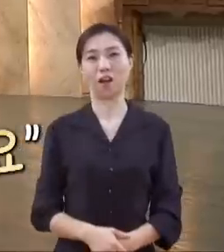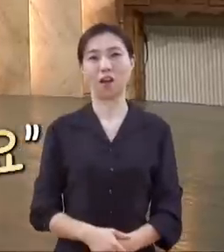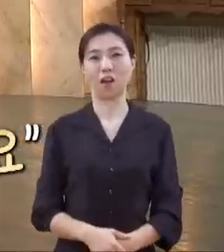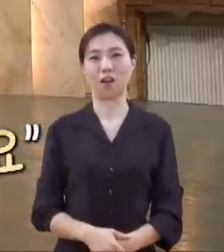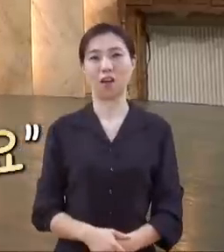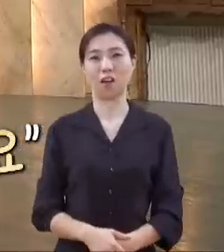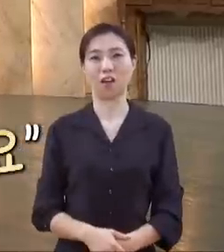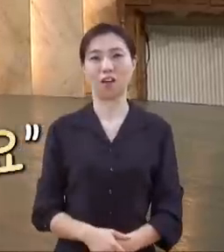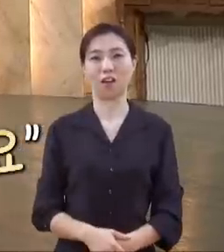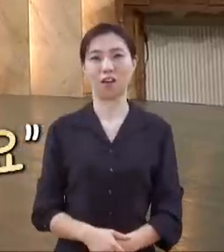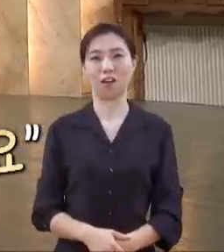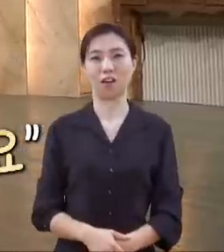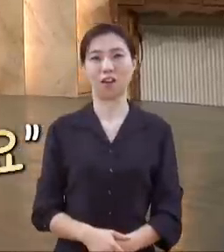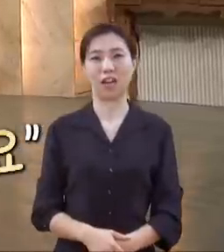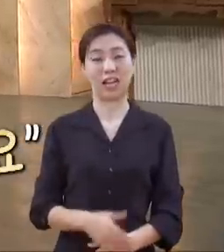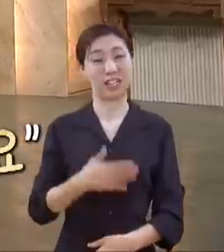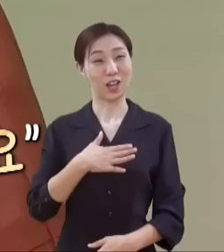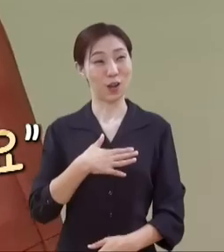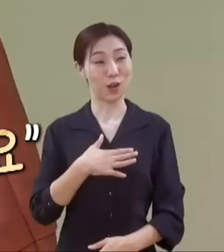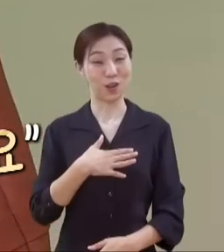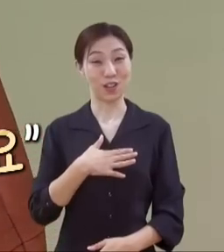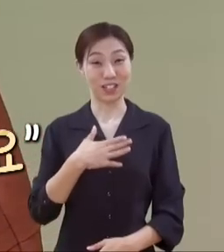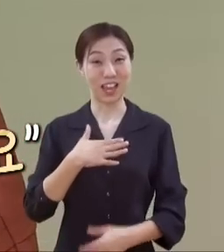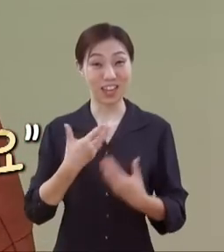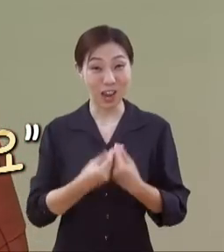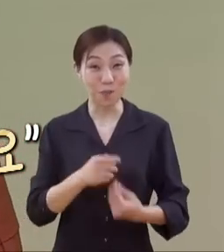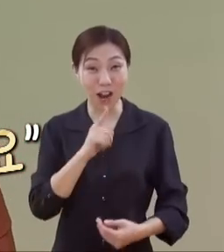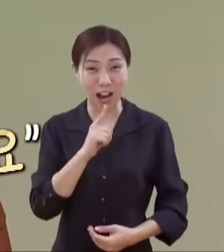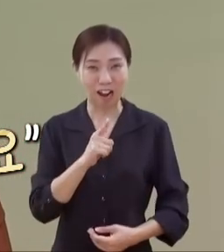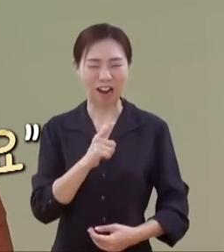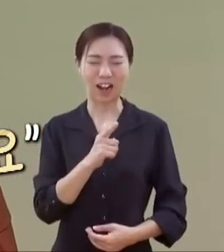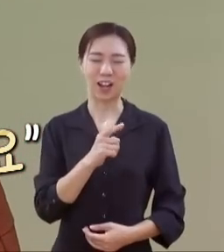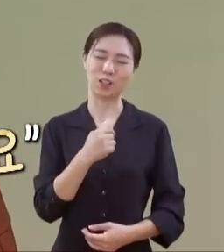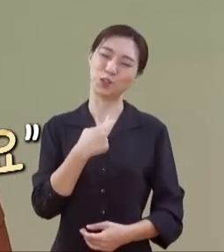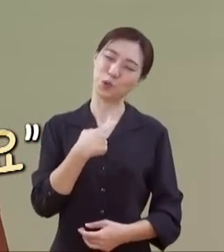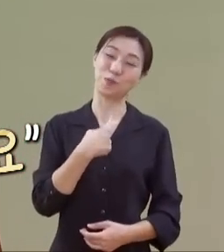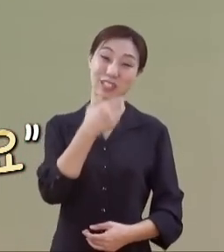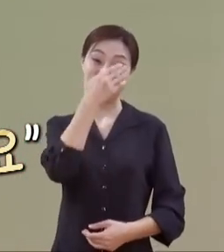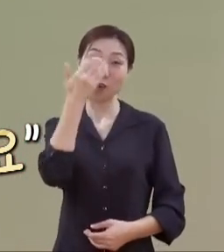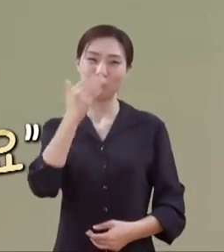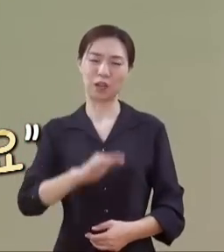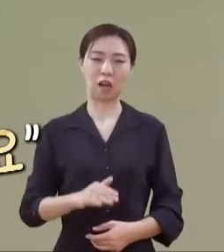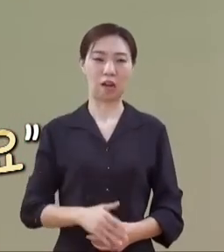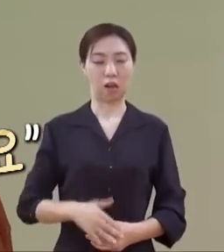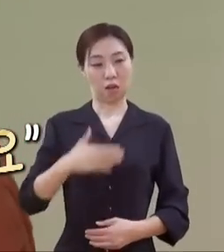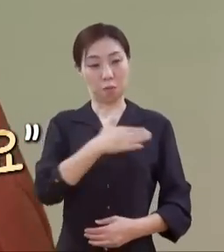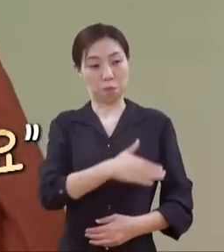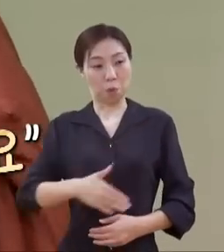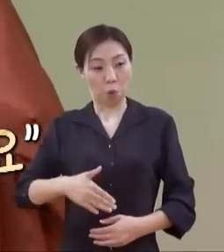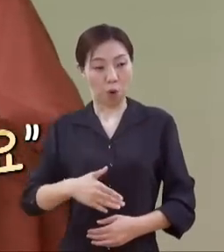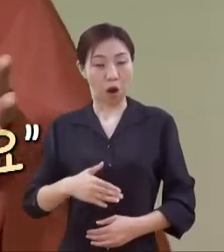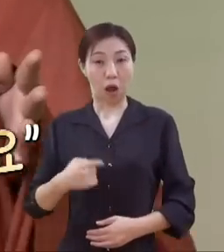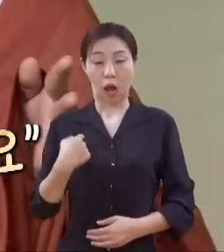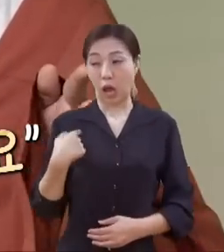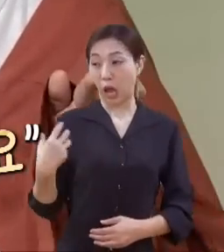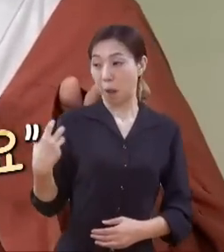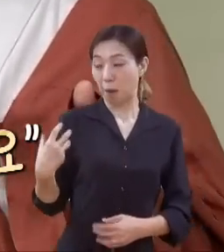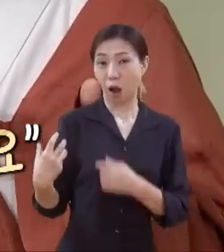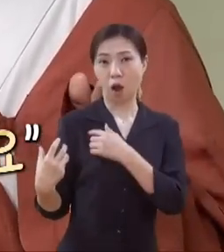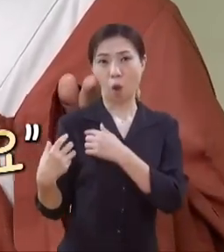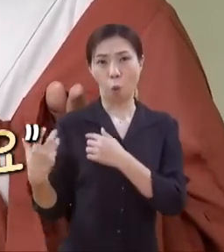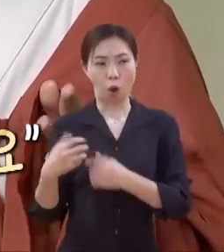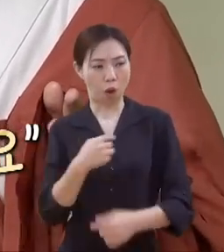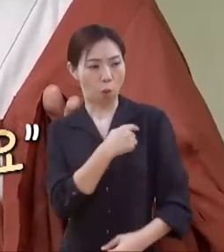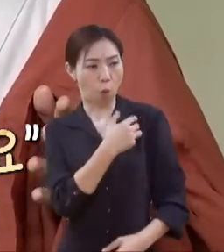제가 이런 얘기해도 되는지 모르겠는데 아 저도 몸이 좀 피곤하거나 어디가 아프면 회복하는 속도가